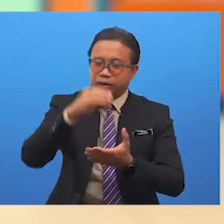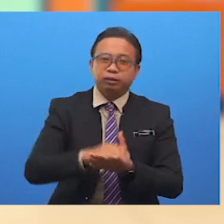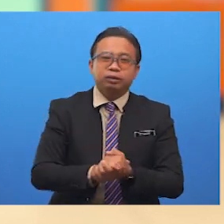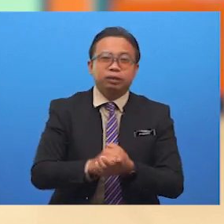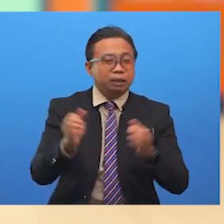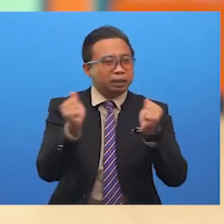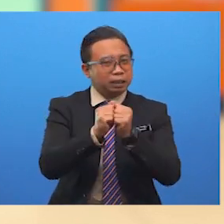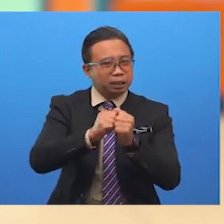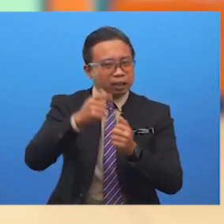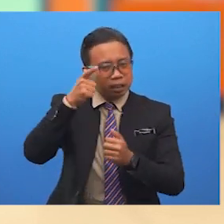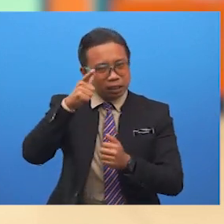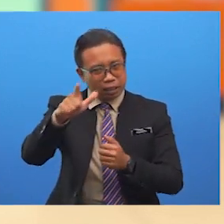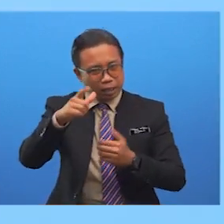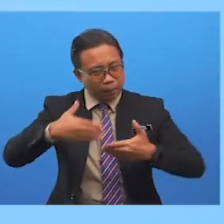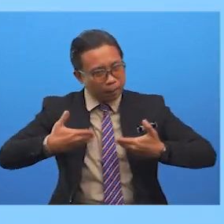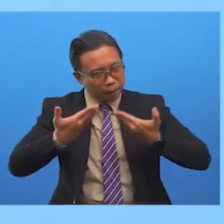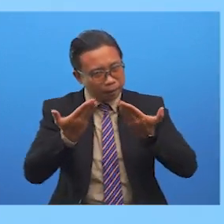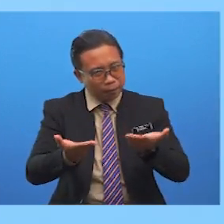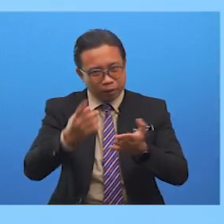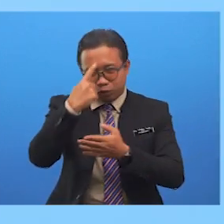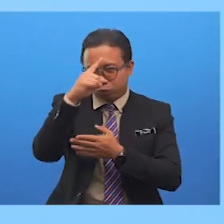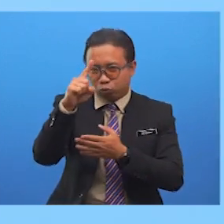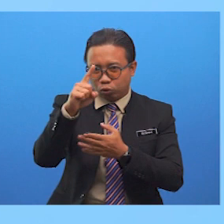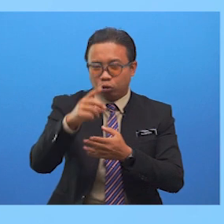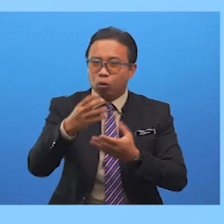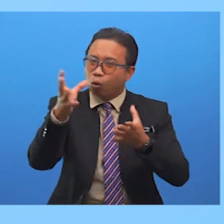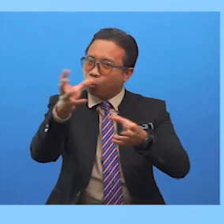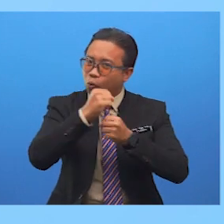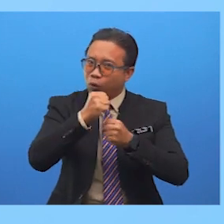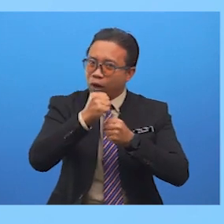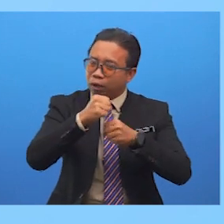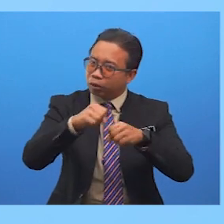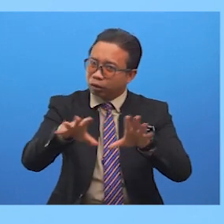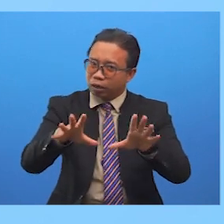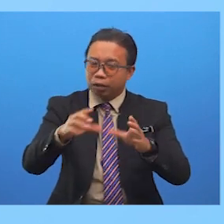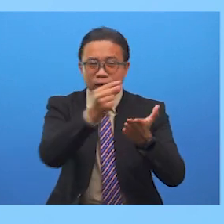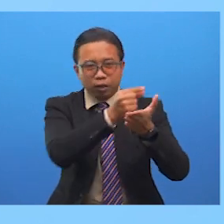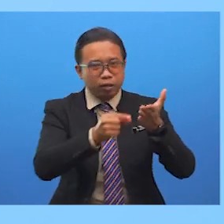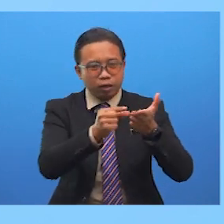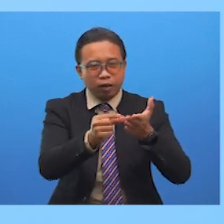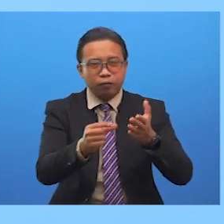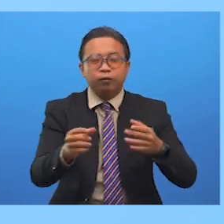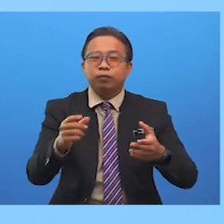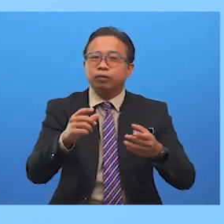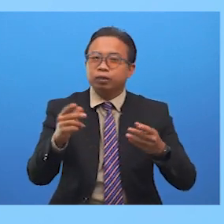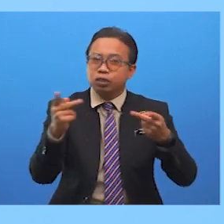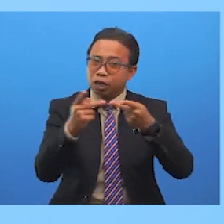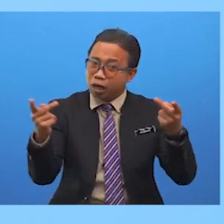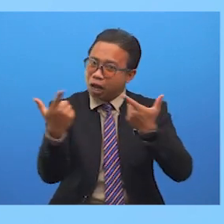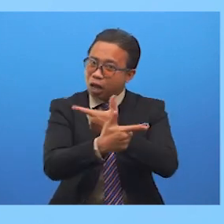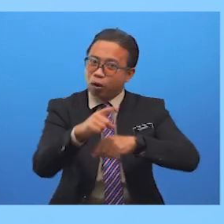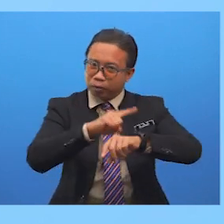dengan melihat bagaimana untuk mentafsir dan mengurai bagi graph jarak melawan